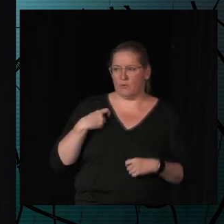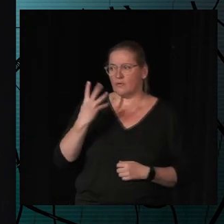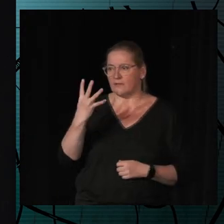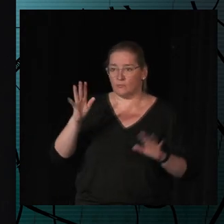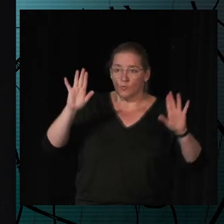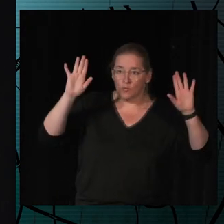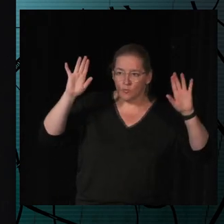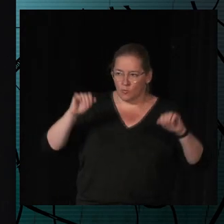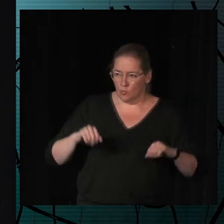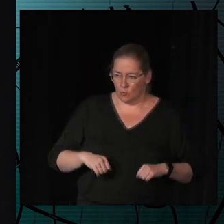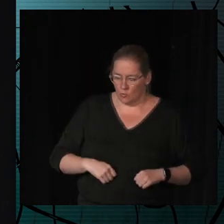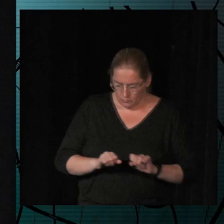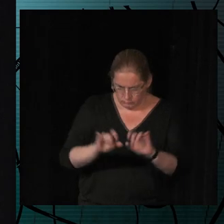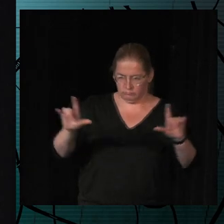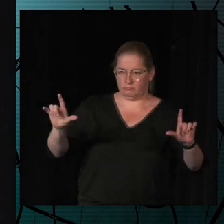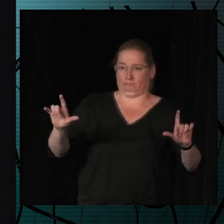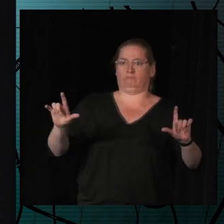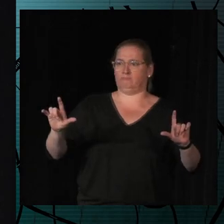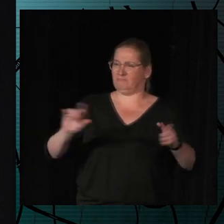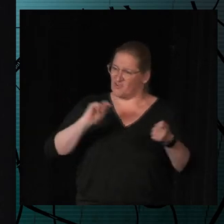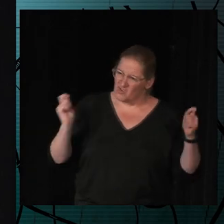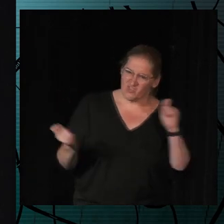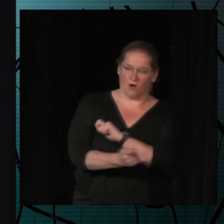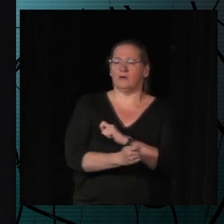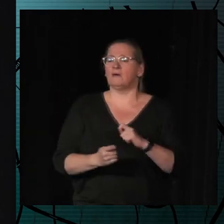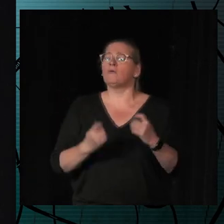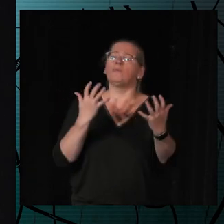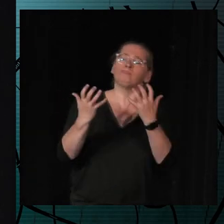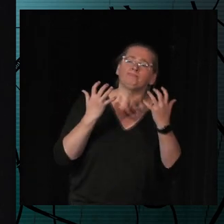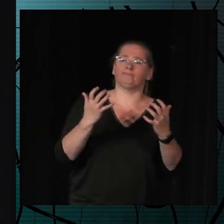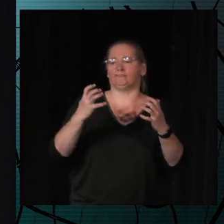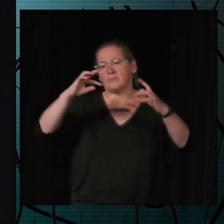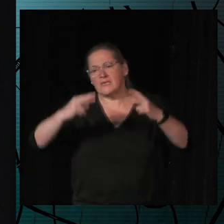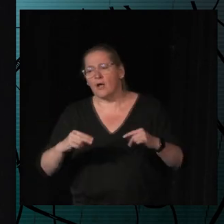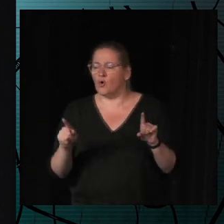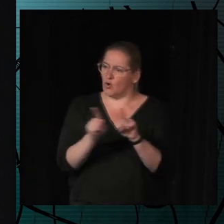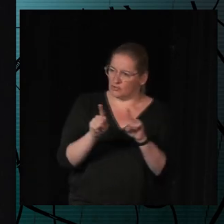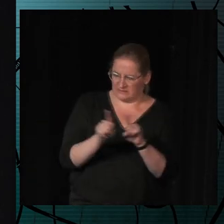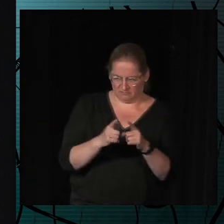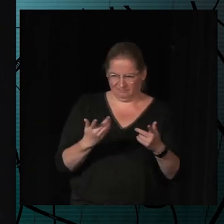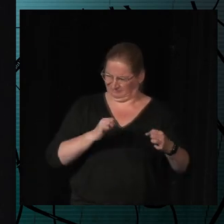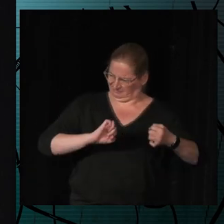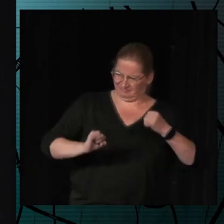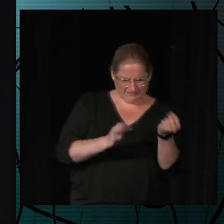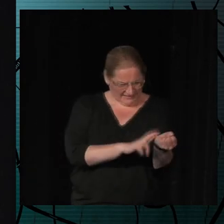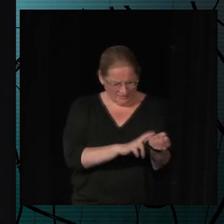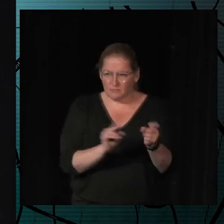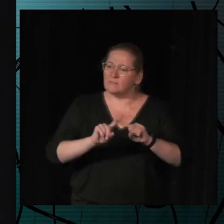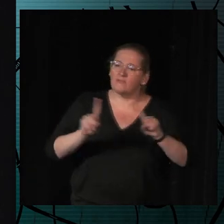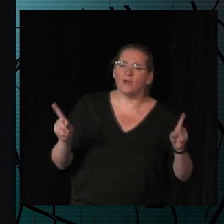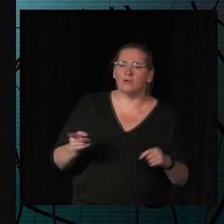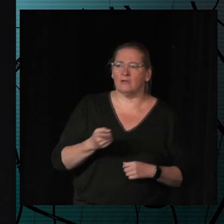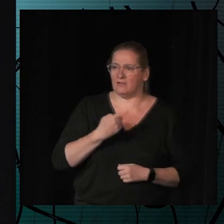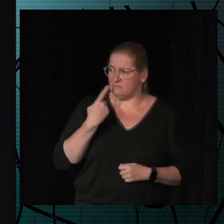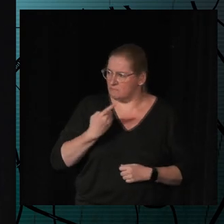de de changement de à la fois de mise en scène mais aussi de dynamique et c'est dire que là on est on est sur une série qui qui qui se transforme